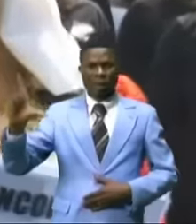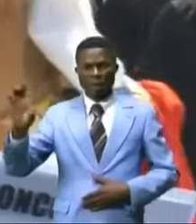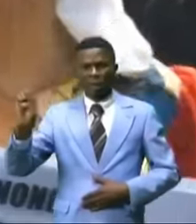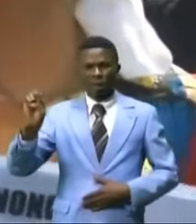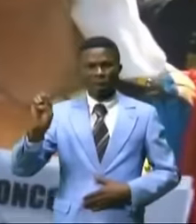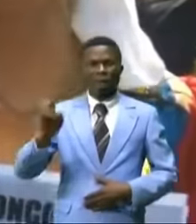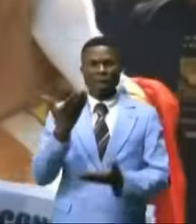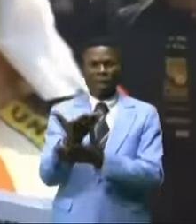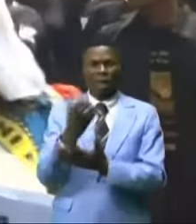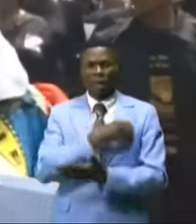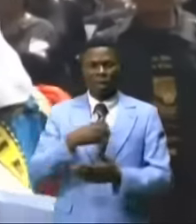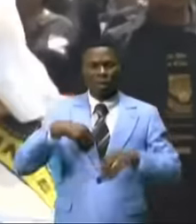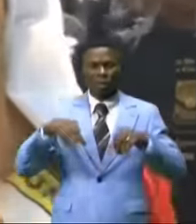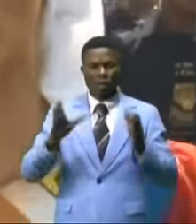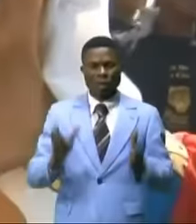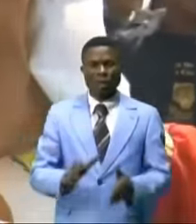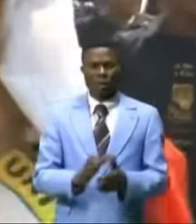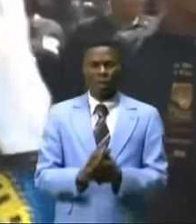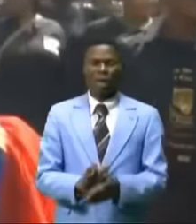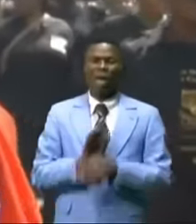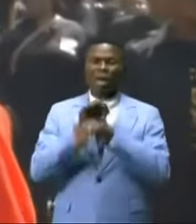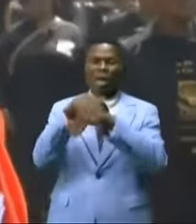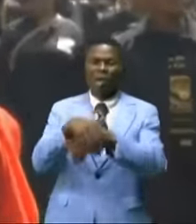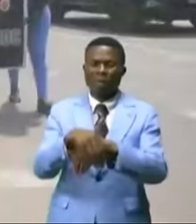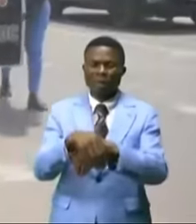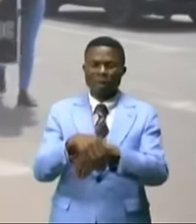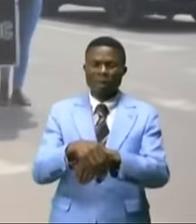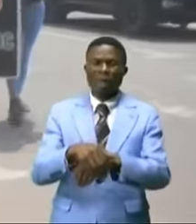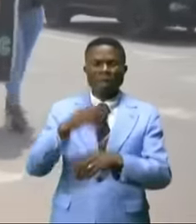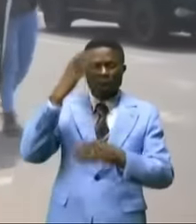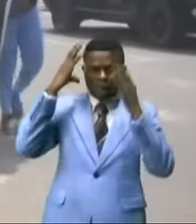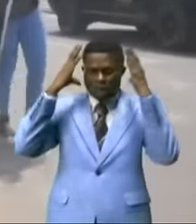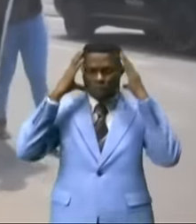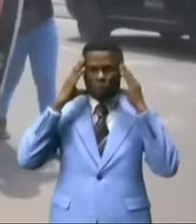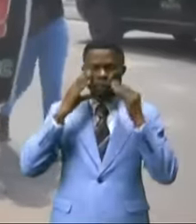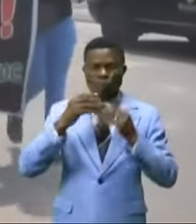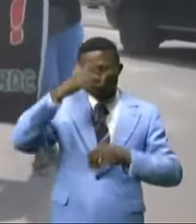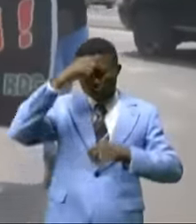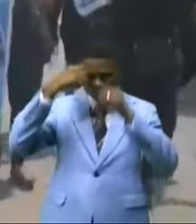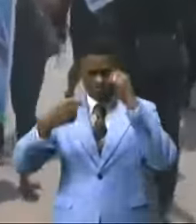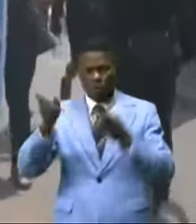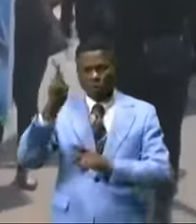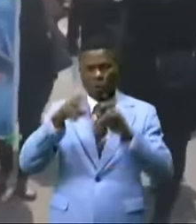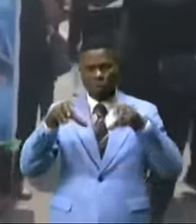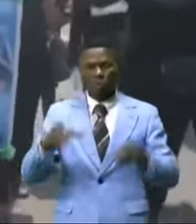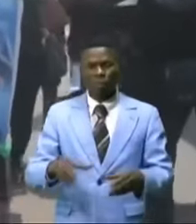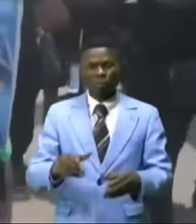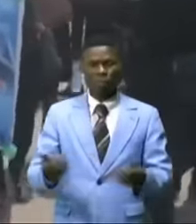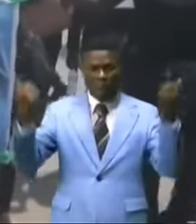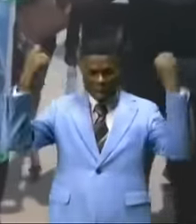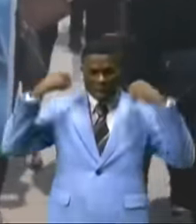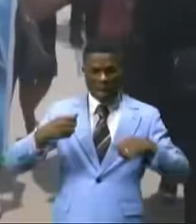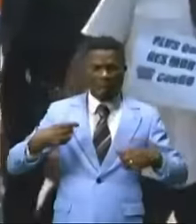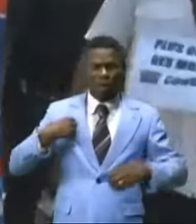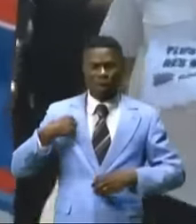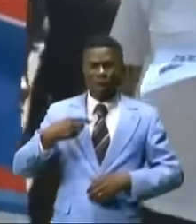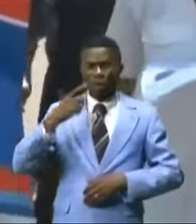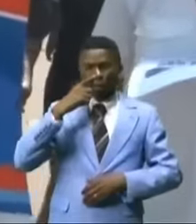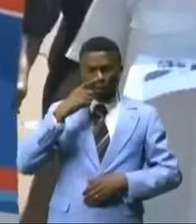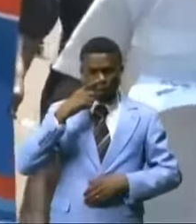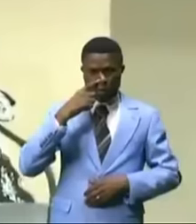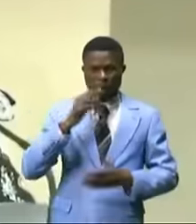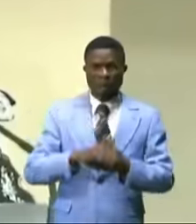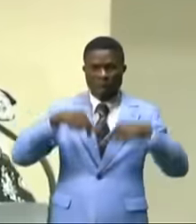RDC à compatir à l'endroit de leur père de l'Est, victime des atrocités, d'où le port de la tenue noire ce 8 mars 2024.